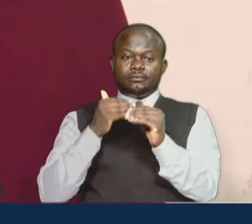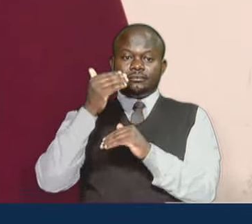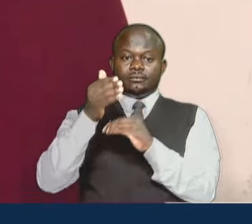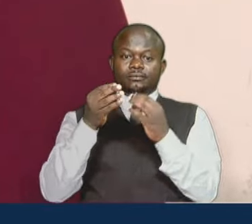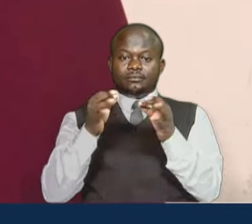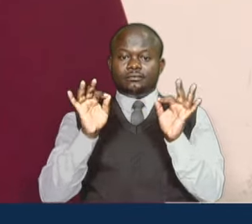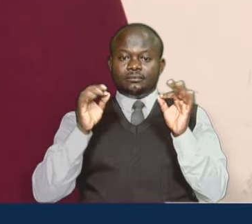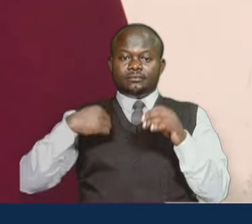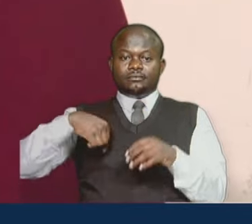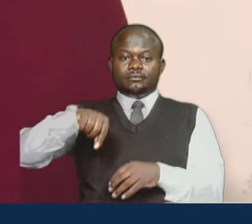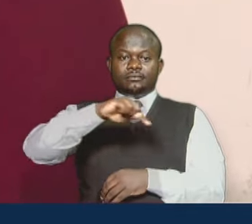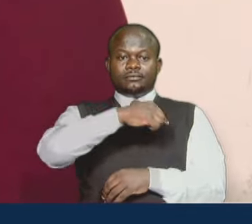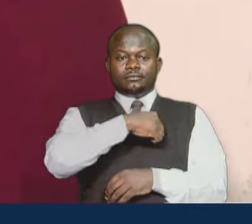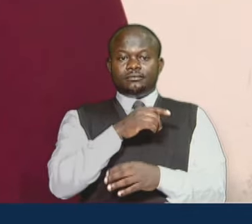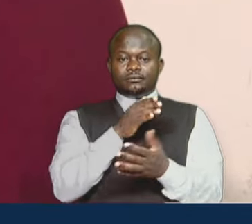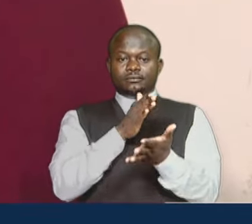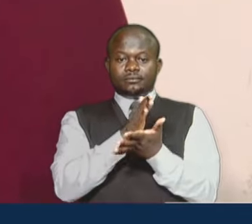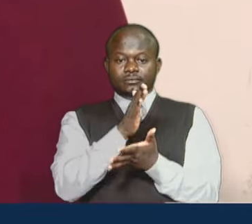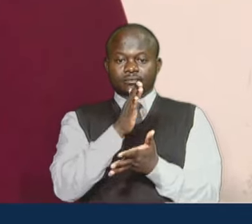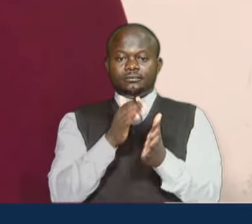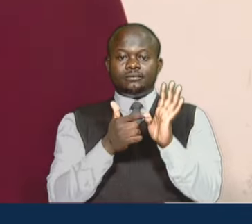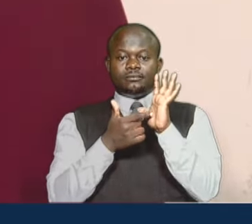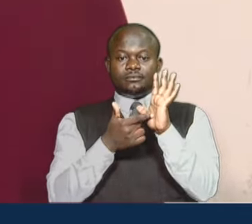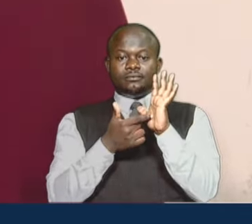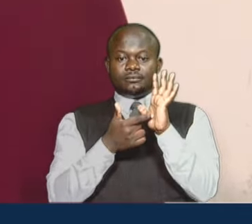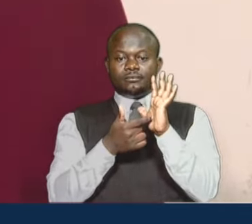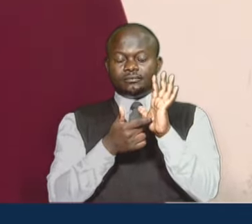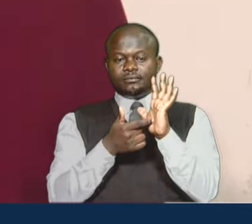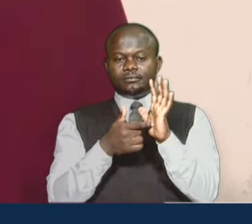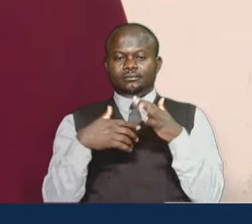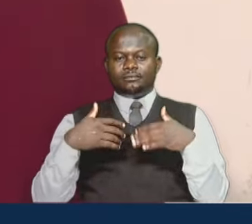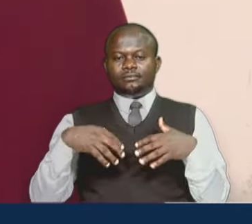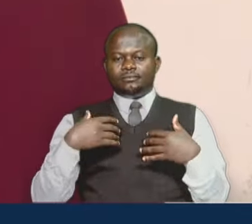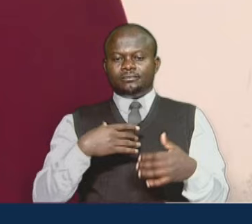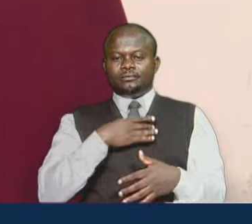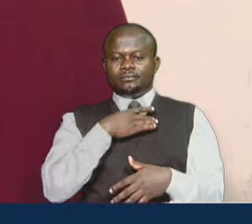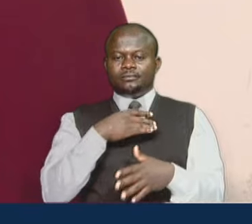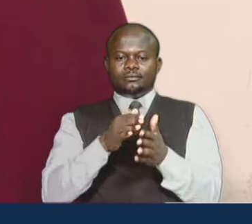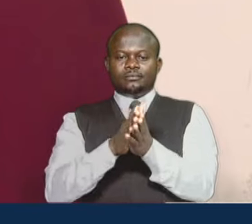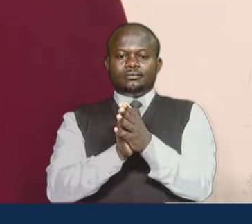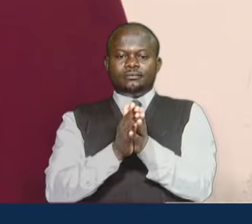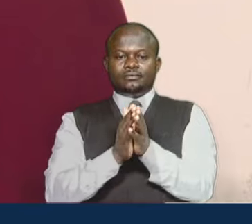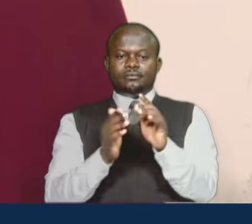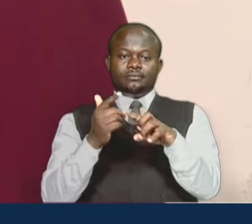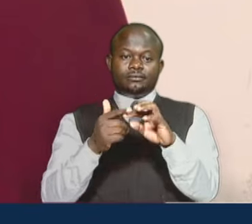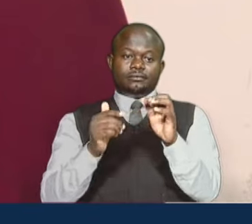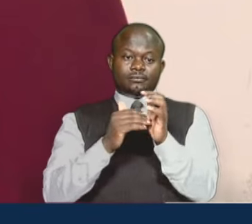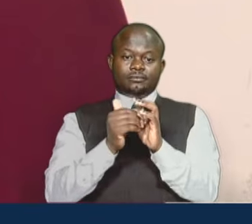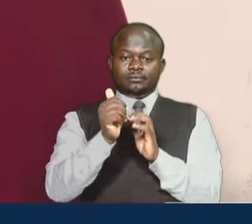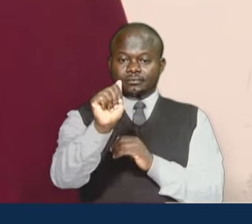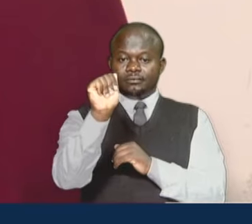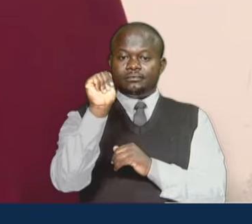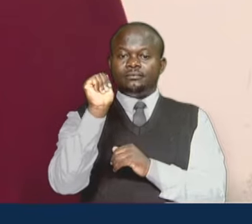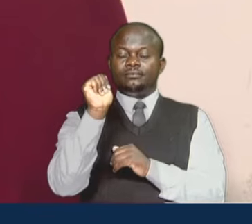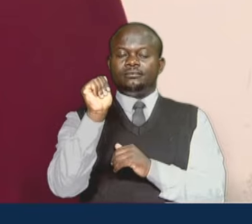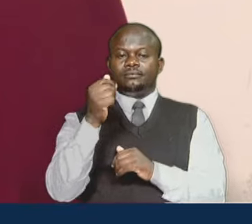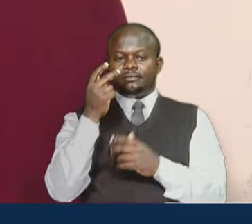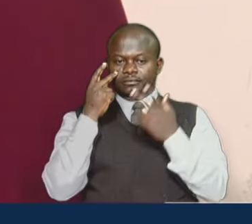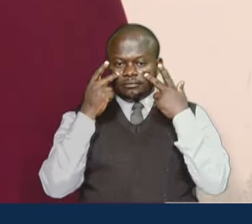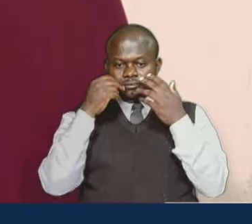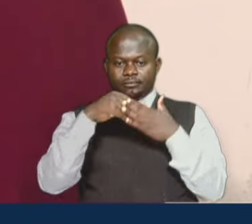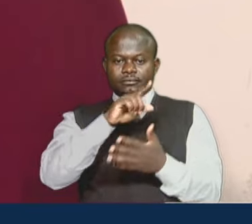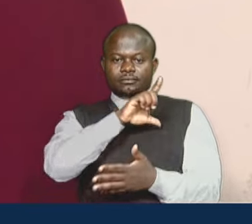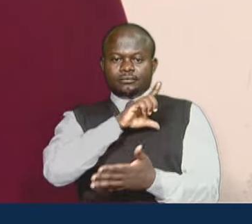y'ubwigenge bwacu. Rero birumvikana ko ari uruzinduko rw'amateka, rukaba ari uruzinduko twabonyemo amahirwe